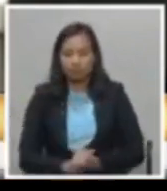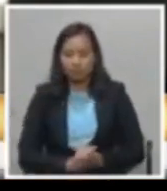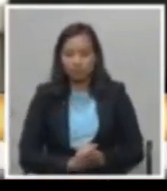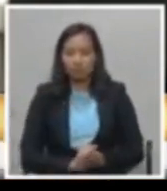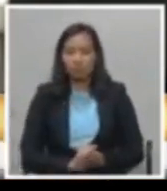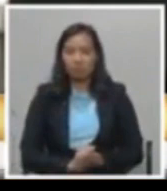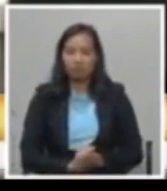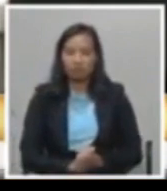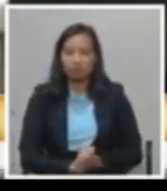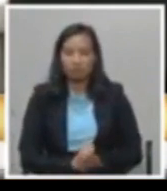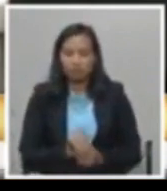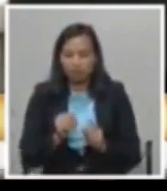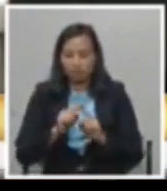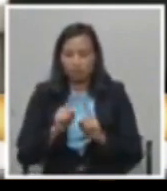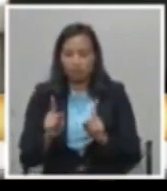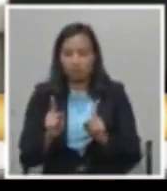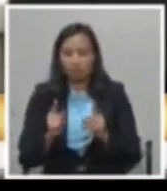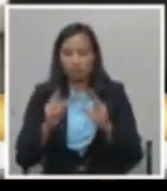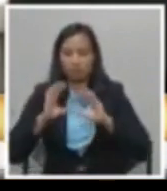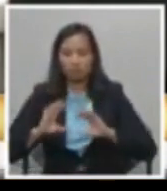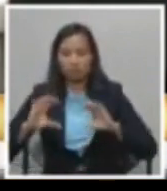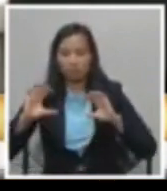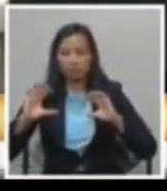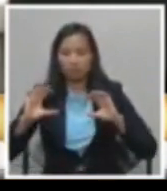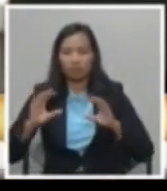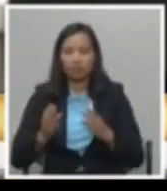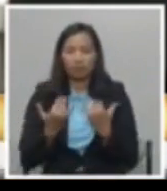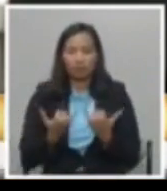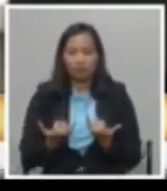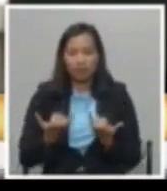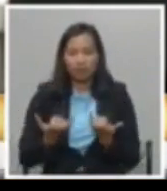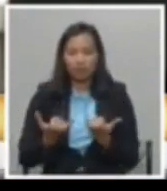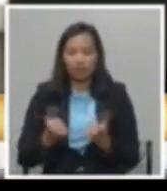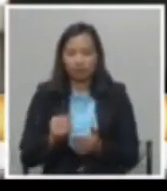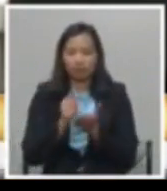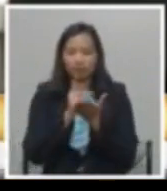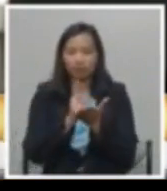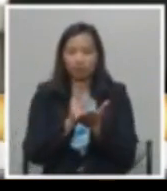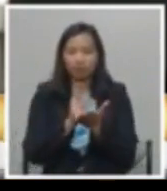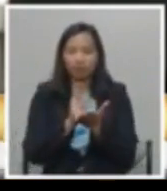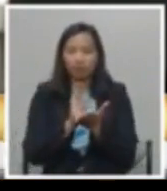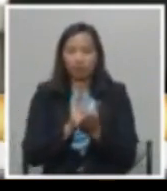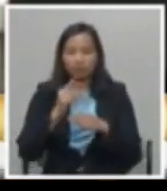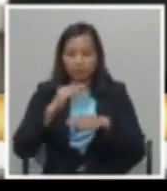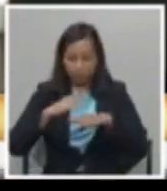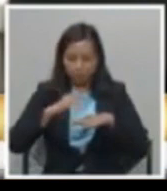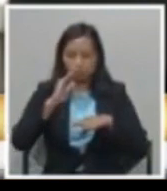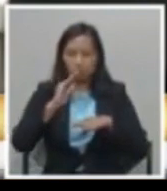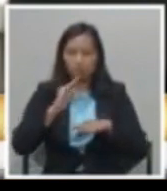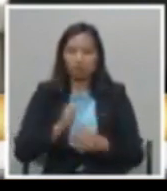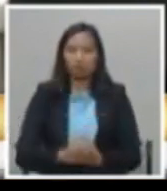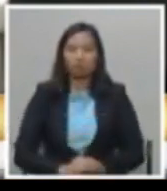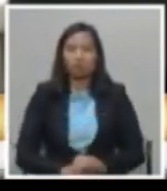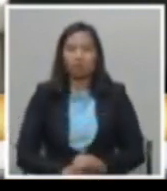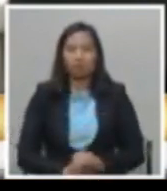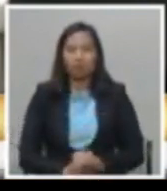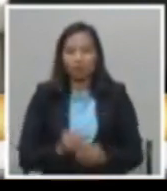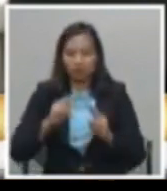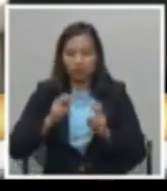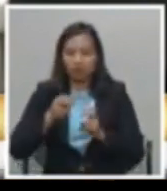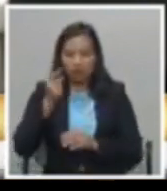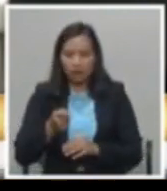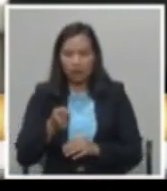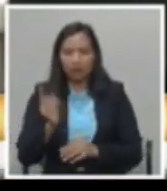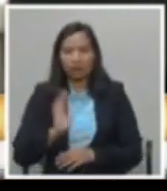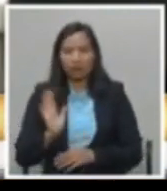อกว่าแต่รัฐบาลชุดปัจจุบันเนี่ยมีการกู้ยืมในวงเงินที่สูงกว่าจริงๆก็ไม่ใช่น